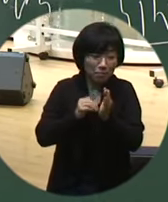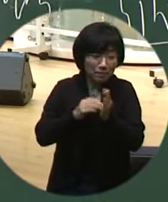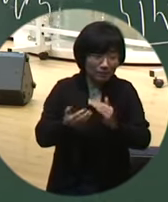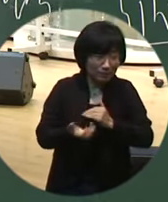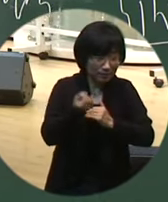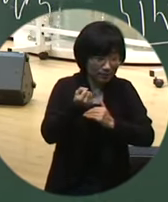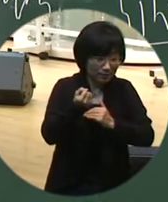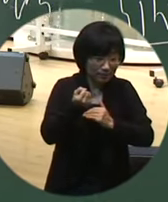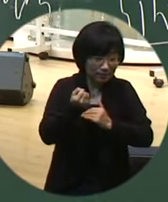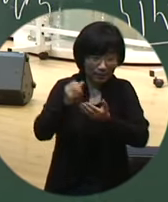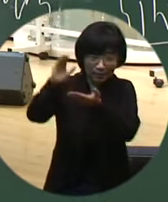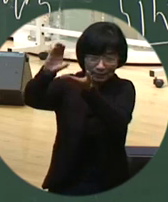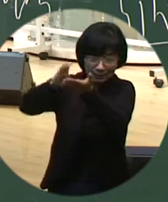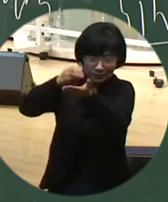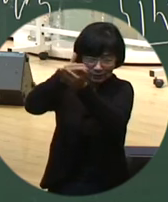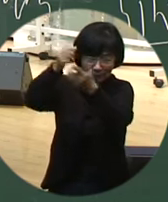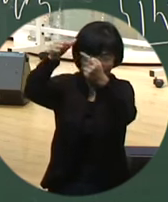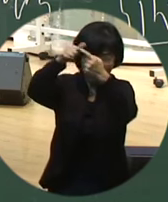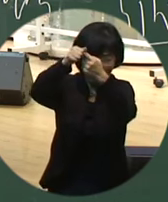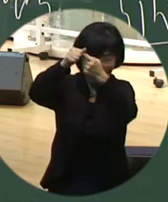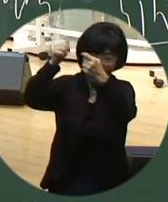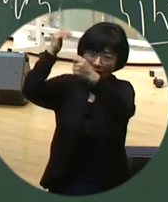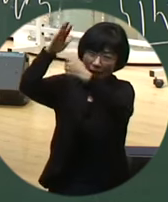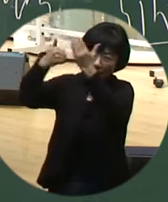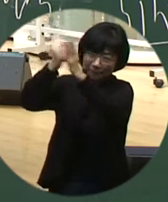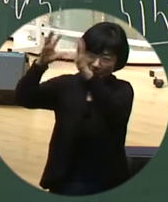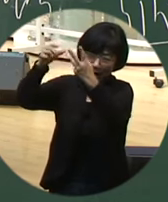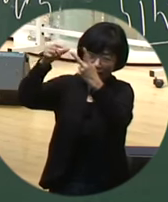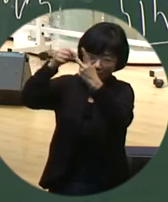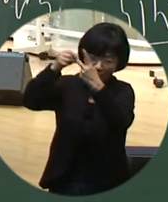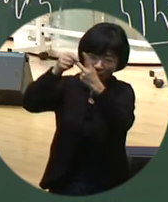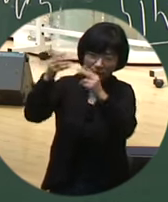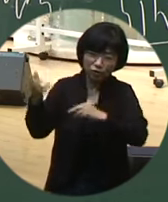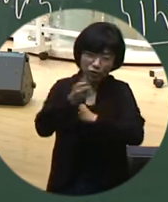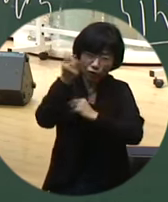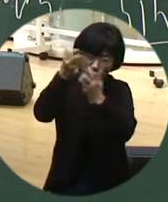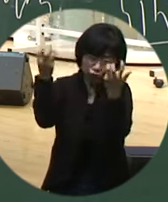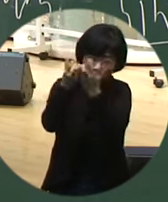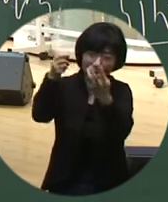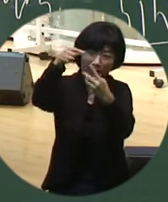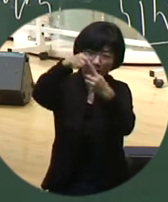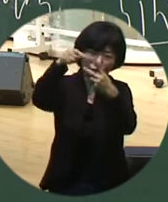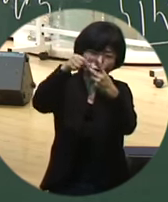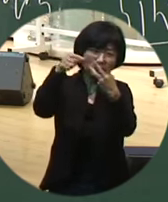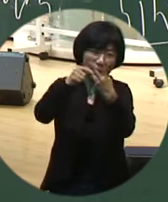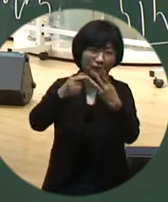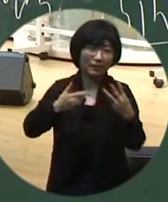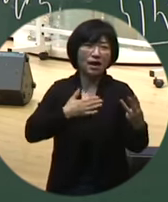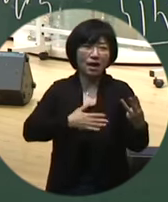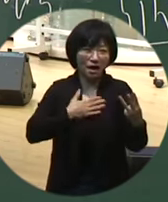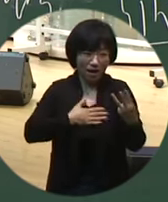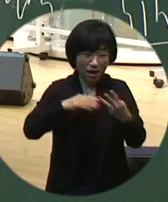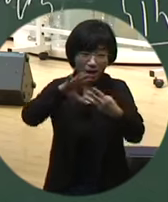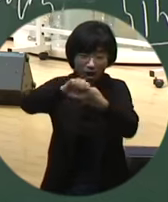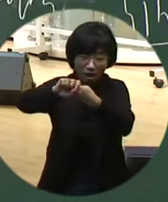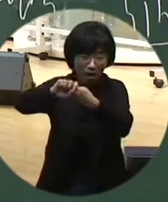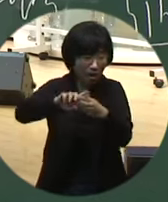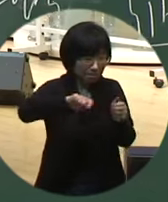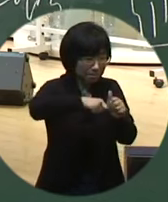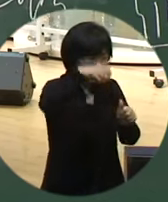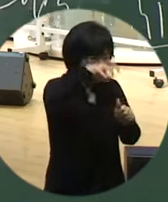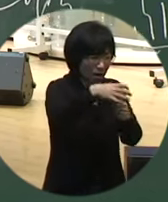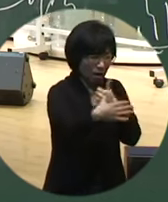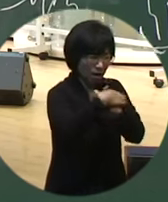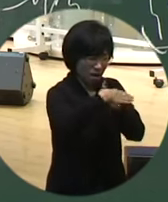하나님의 나라 성령 충만. Christ, the kingdom of God, the filling of the Holy Spirit. 그러니까 핍박도 있지만은 상급이 있어요. And though there is persecution,